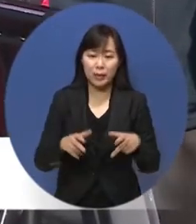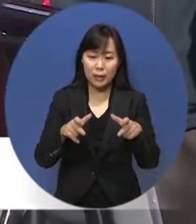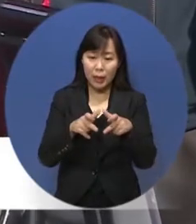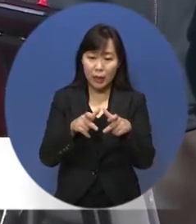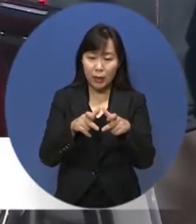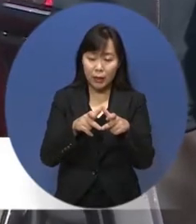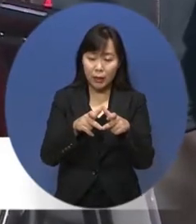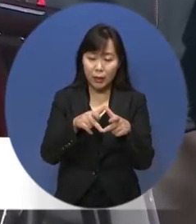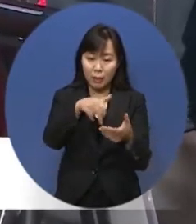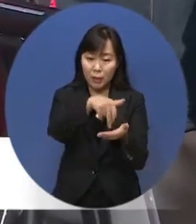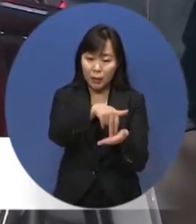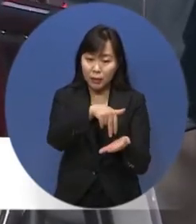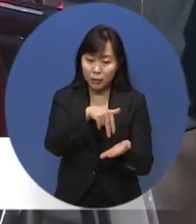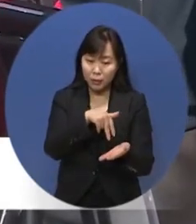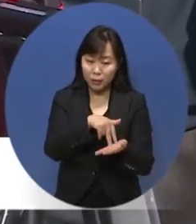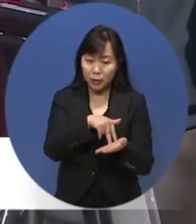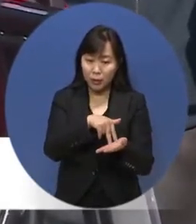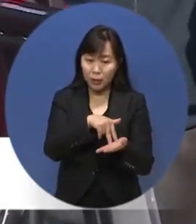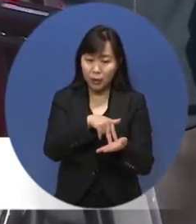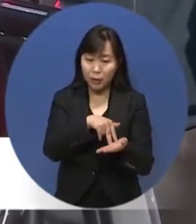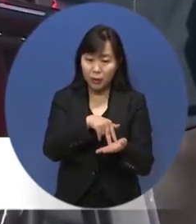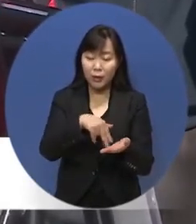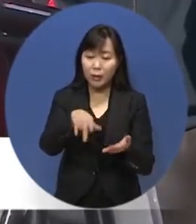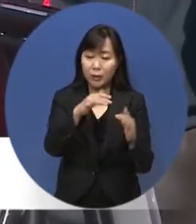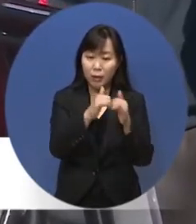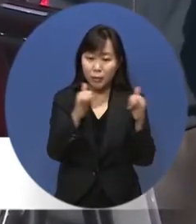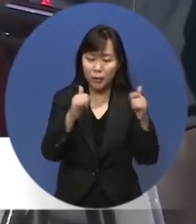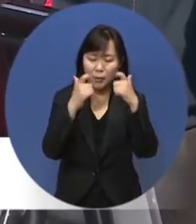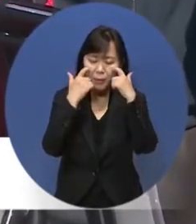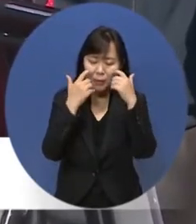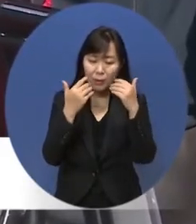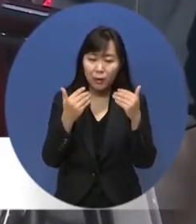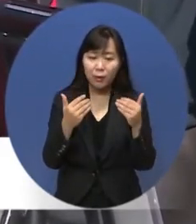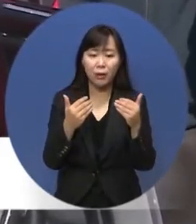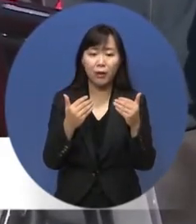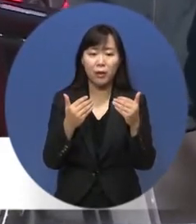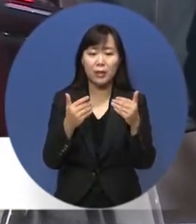명확하게 장애인 당사자들이